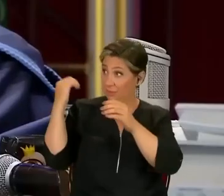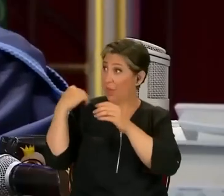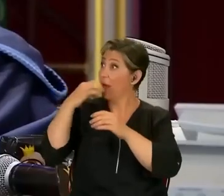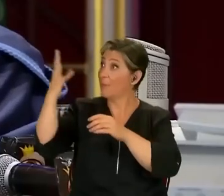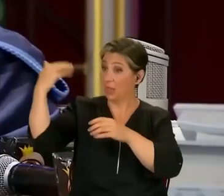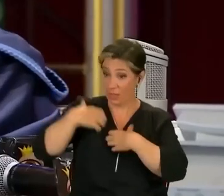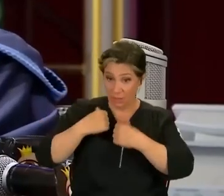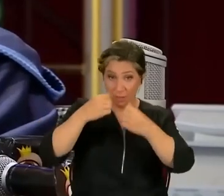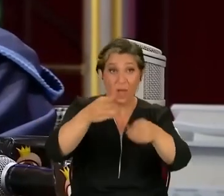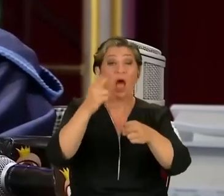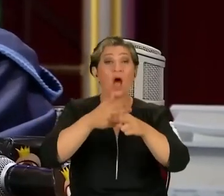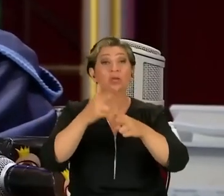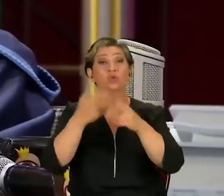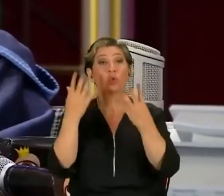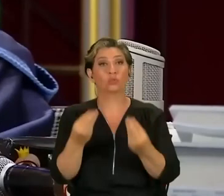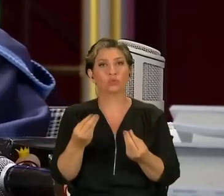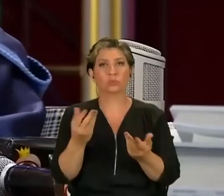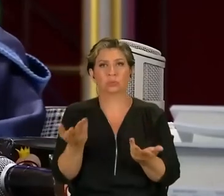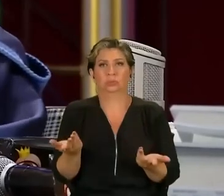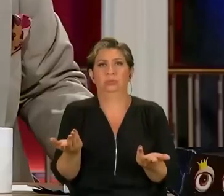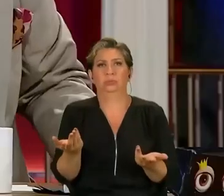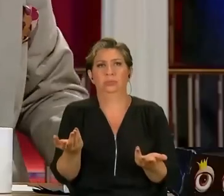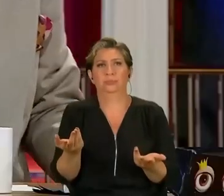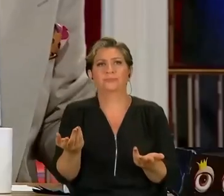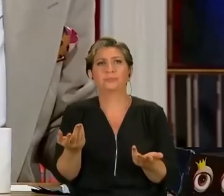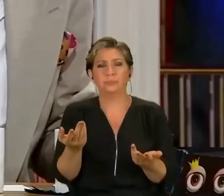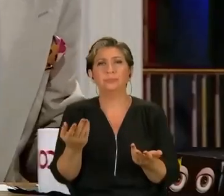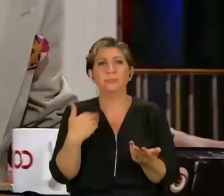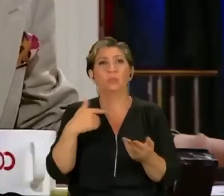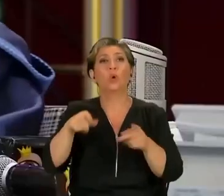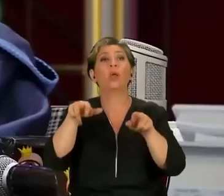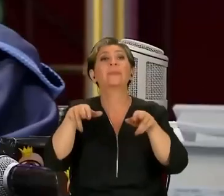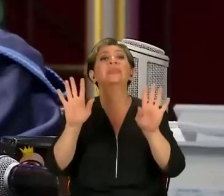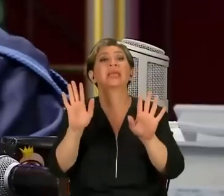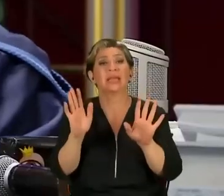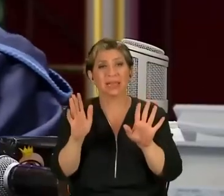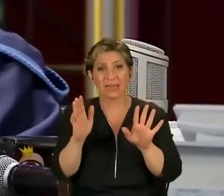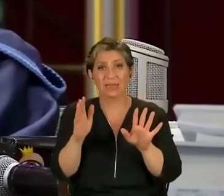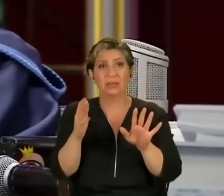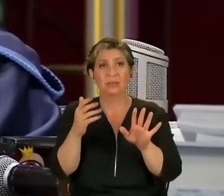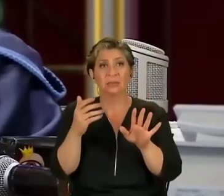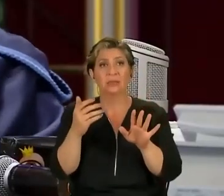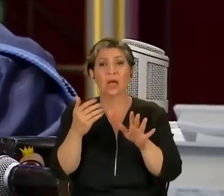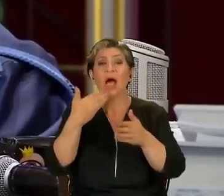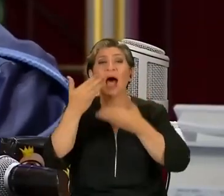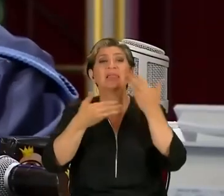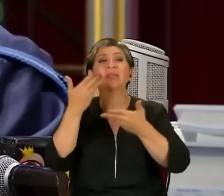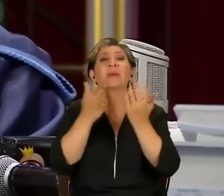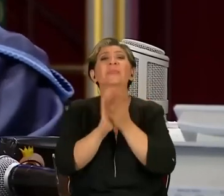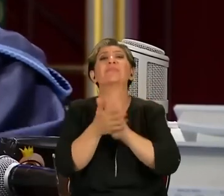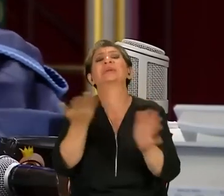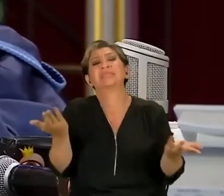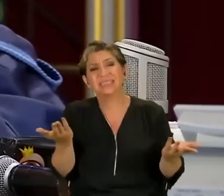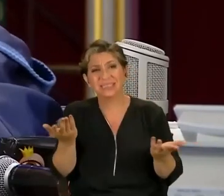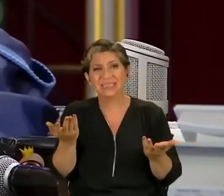girersen acil oluyormuş. Hani şimdi burada evet, biz evet öyle değiliz çok, yani. Çok hani evet anlatmakla